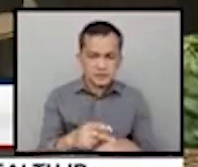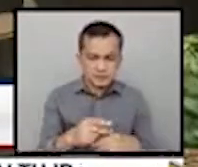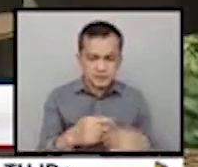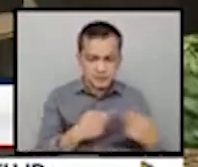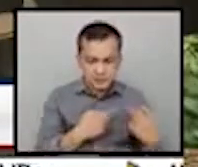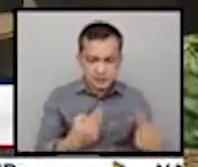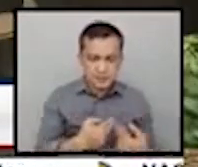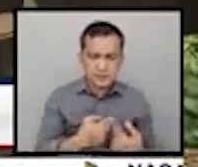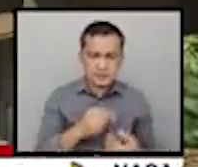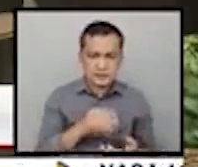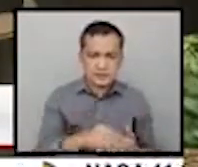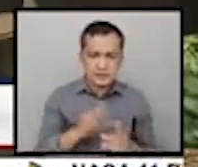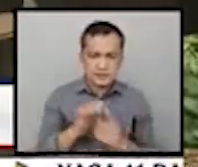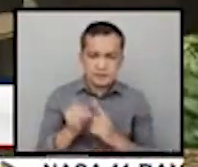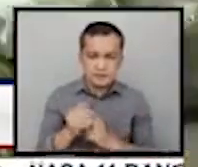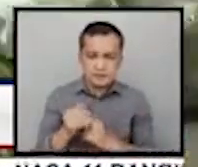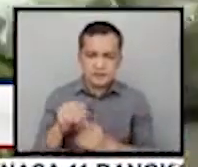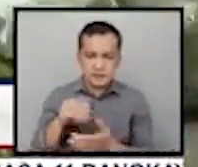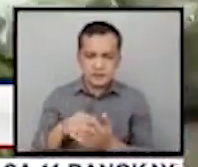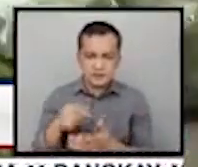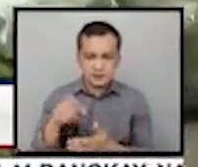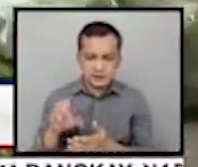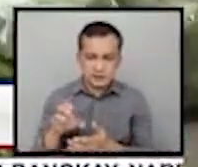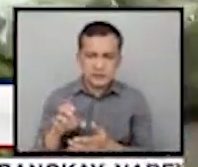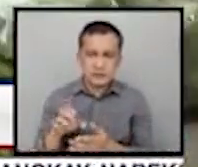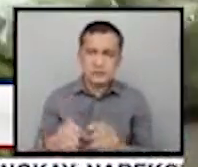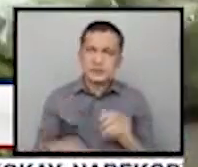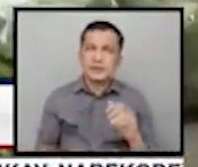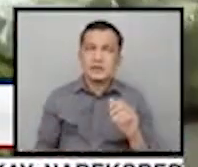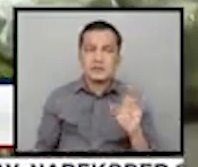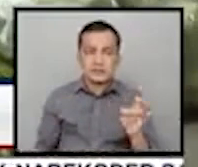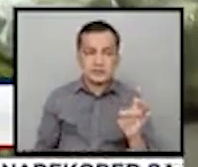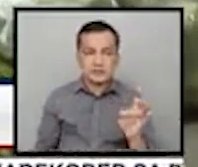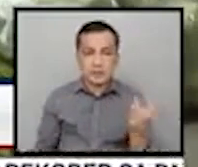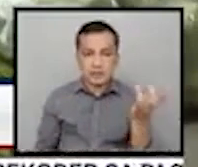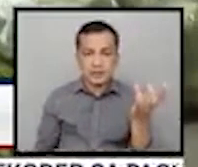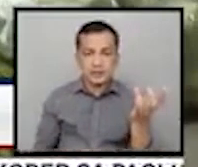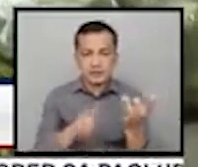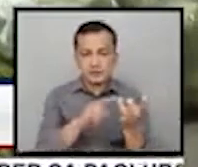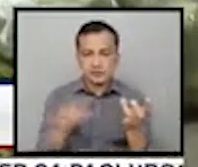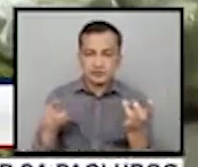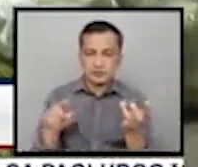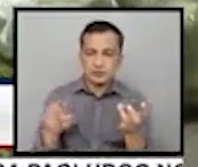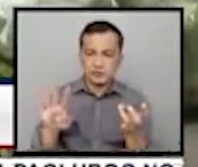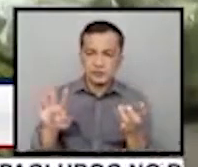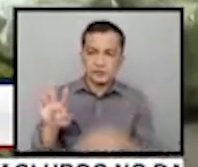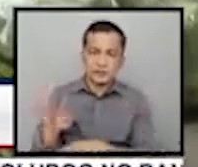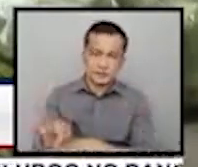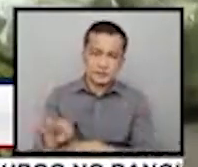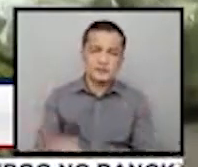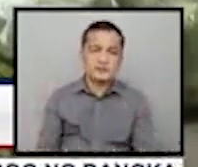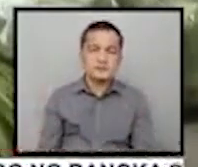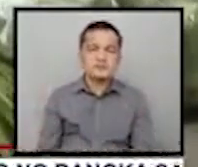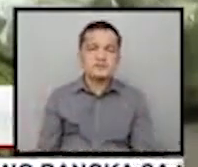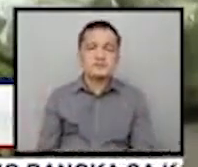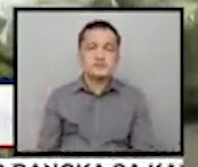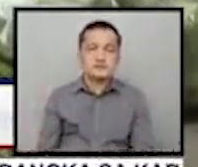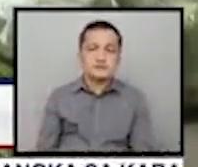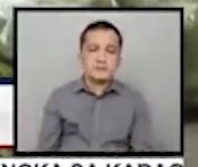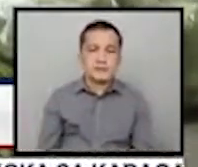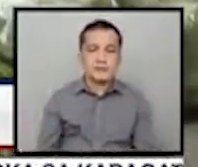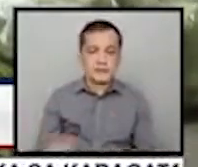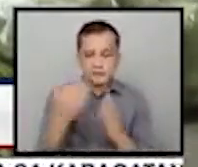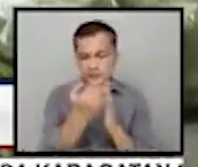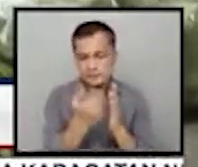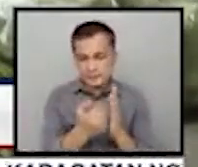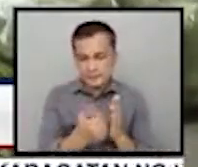Central, Quezon City mula alas 7 ng umaga hanggang mamayang alas 4 ng hapon. Gayan para sa ibang detalye, maaaring i-check ng